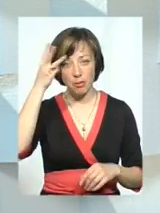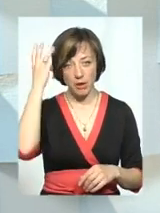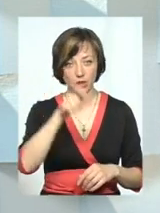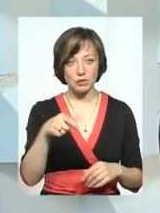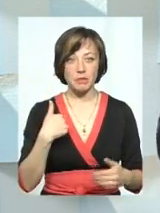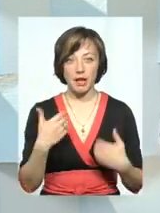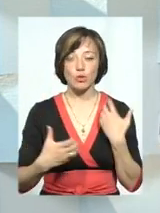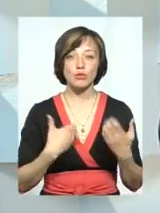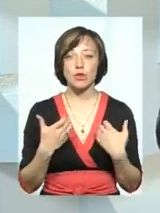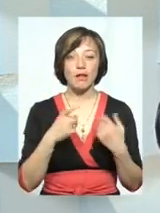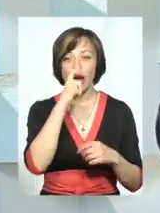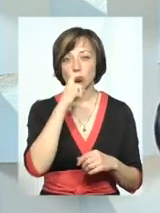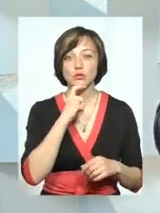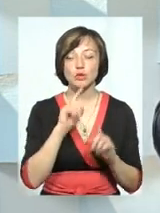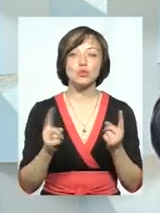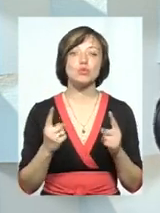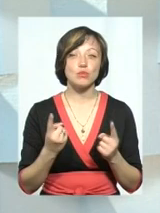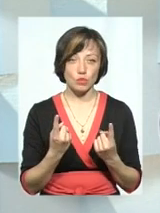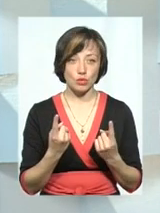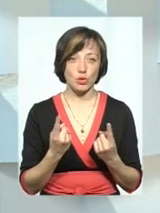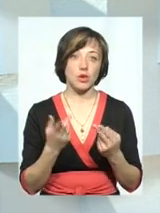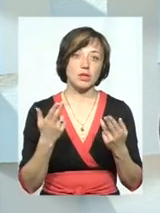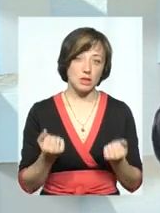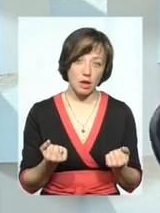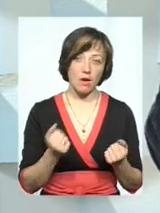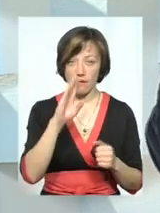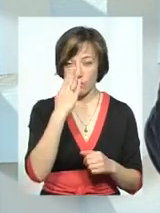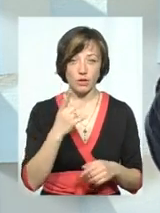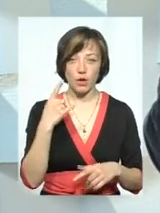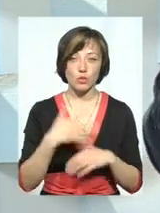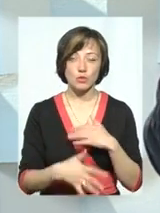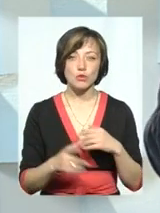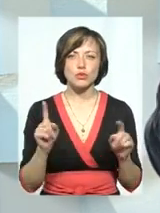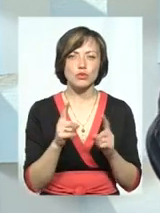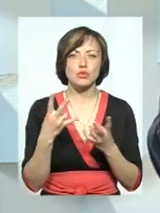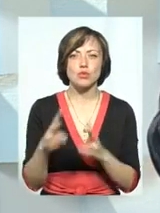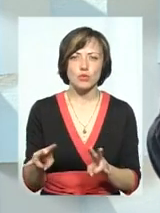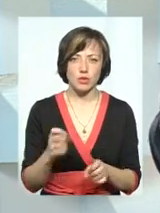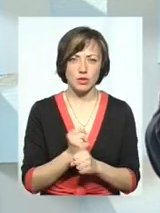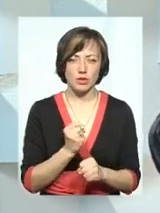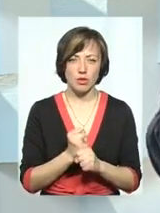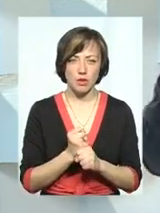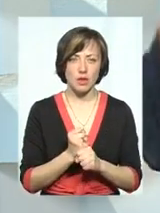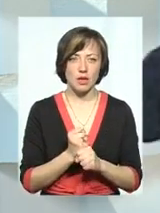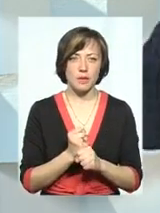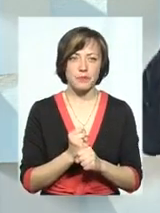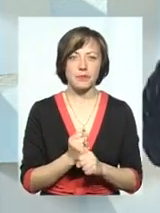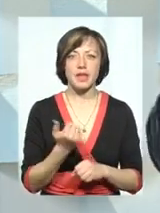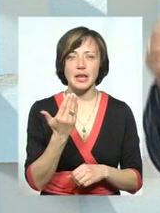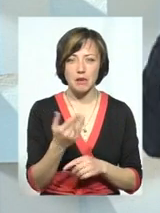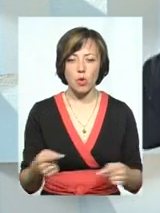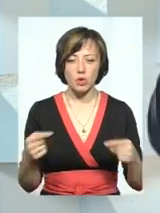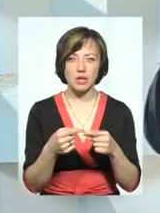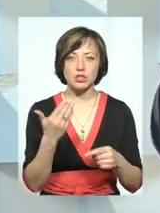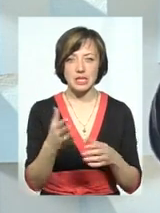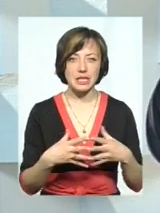мене турбує, вони не розуміють, чому. Да, ворог, що? Вони не розуміють даже шкоди, яку наводить їм конкретно